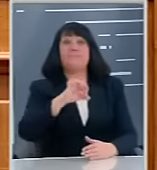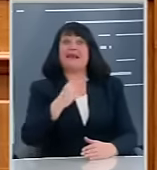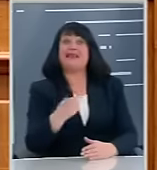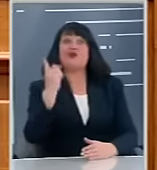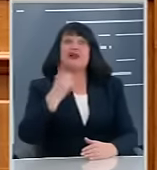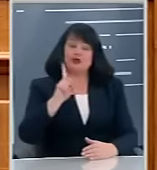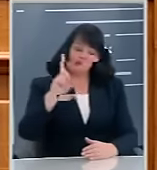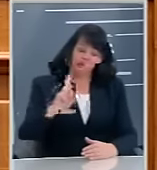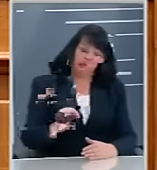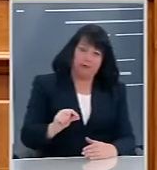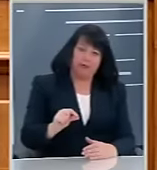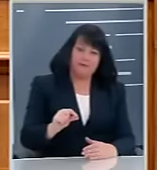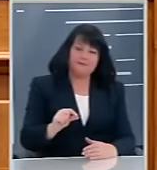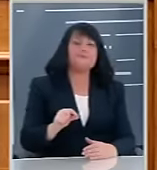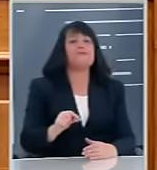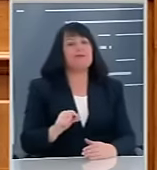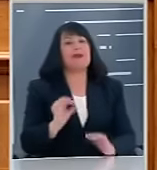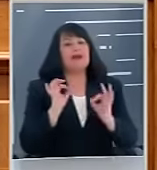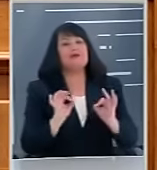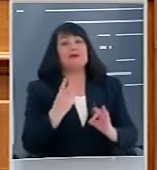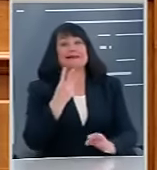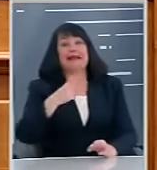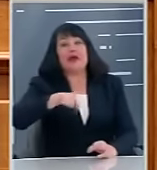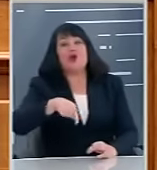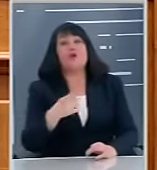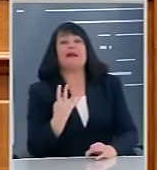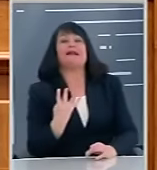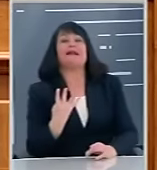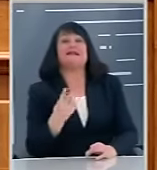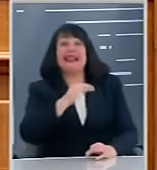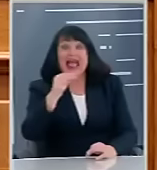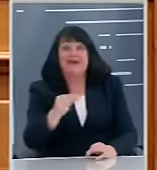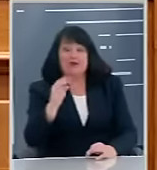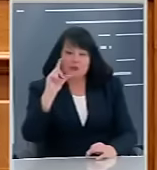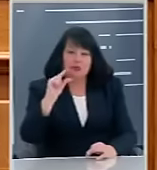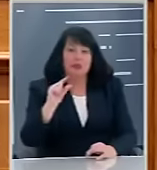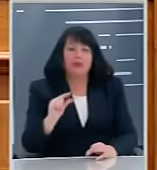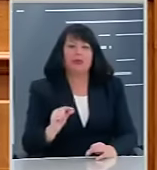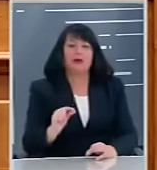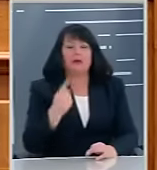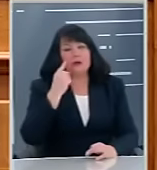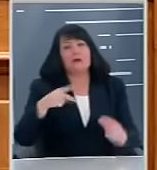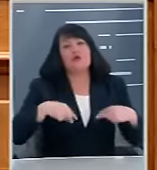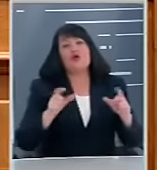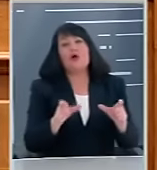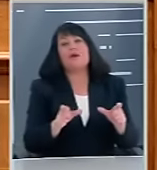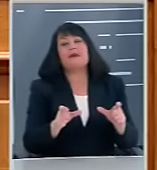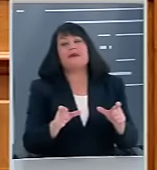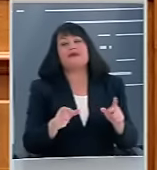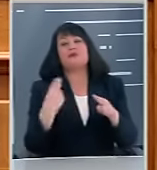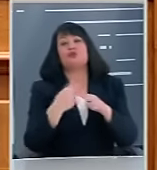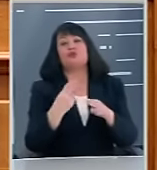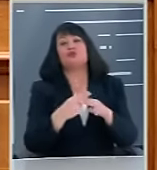52% και σε απόλυτες τιμές το 3,4 ευρώ, καθιστώντας μεταξύ άλλων το Υπουργείο Εθνικής Άμυνας τον πρωταγωνιστή